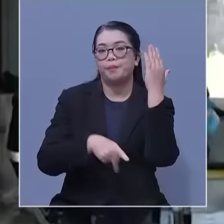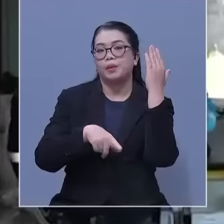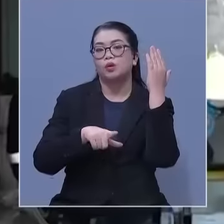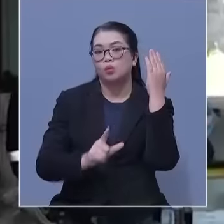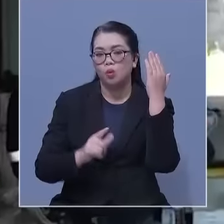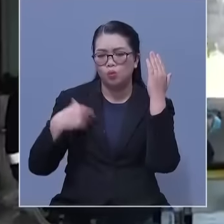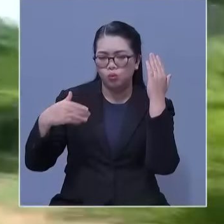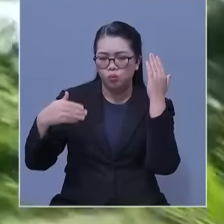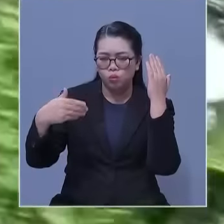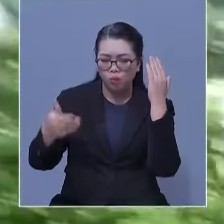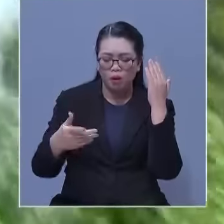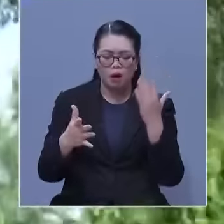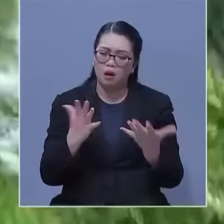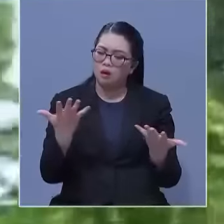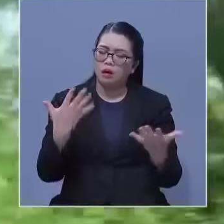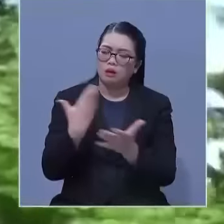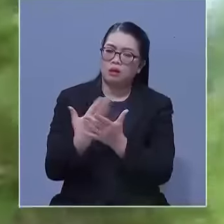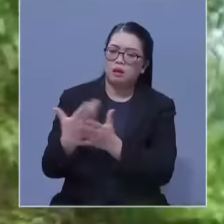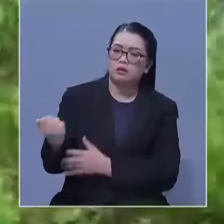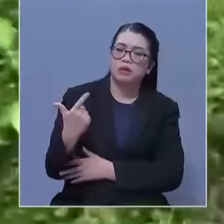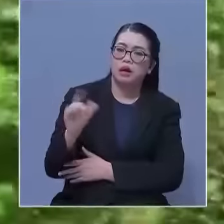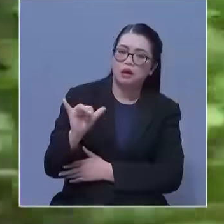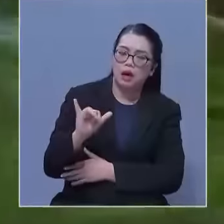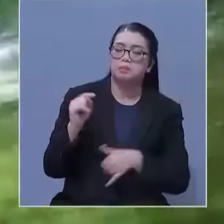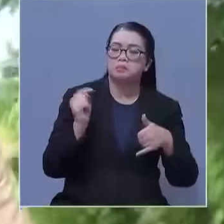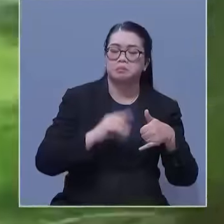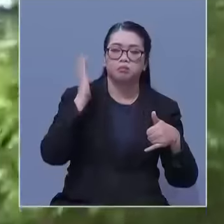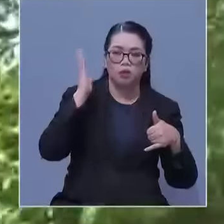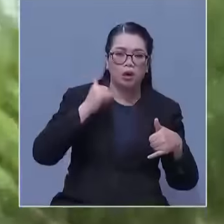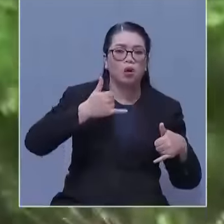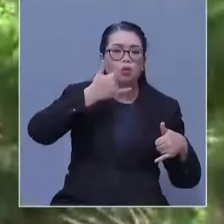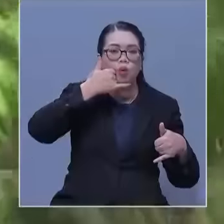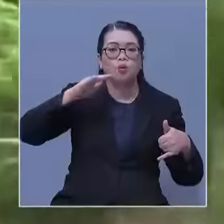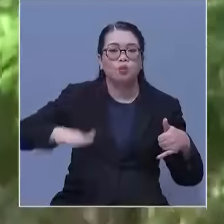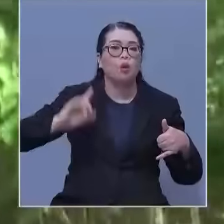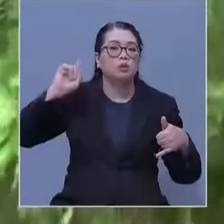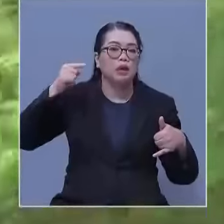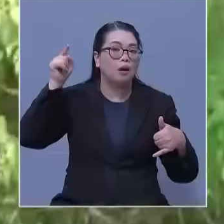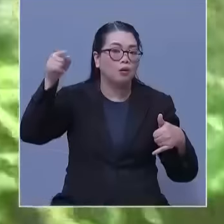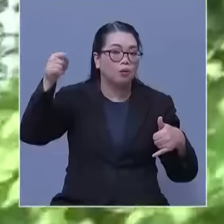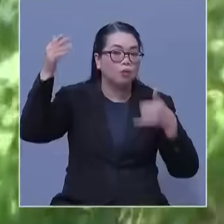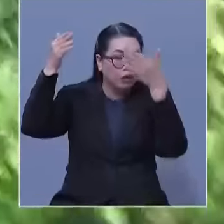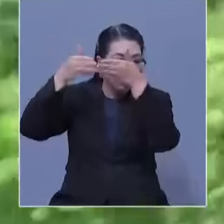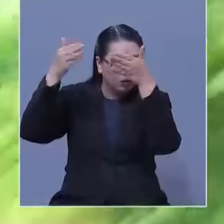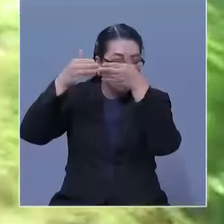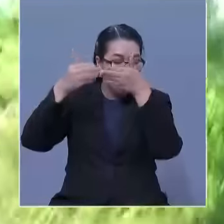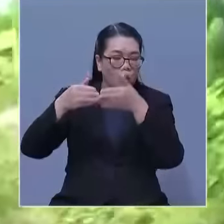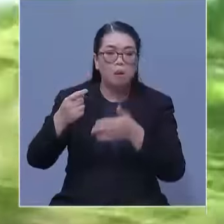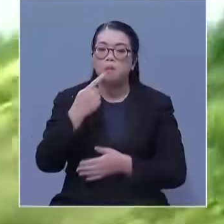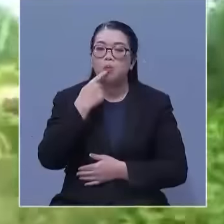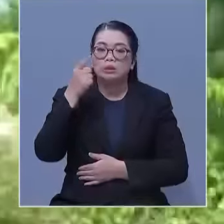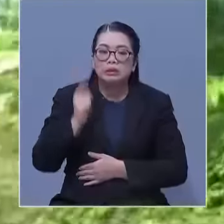พอผ่านไปสักระยะนะครับยังไม่มีการจ่ายเงินนายชวลก็เลยติดต่อหาน้องสาวที่อินโดนีเซียให้ช่วยเหลือโดยไม่ได้บอกความ